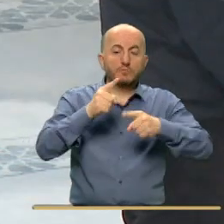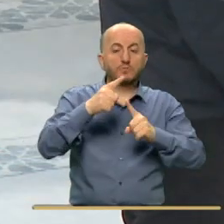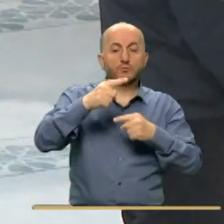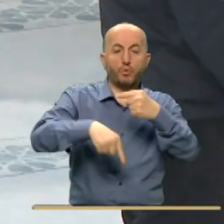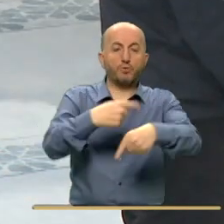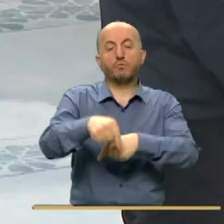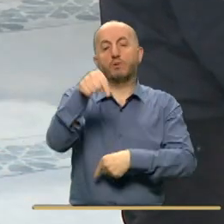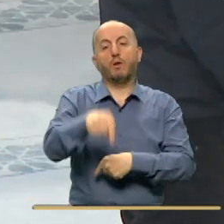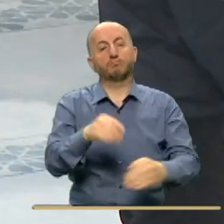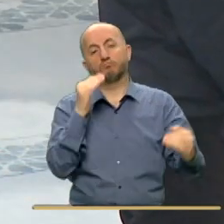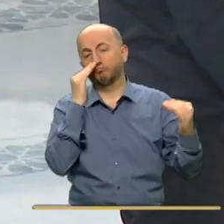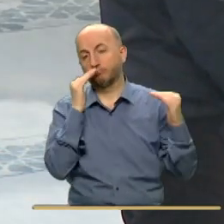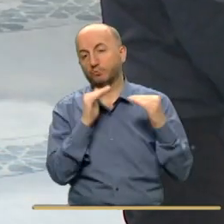çünkü.